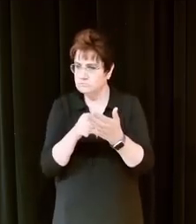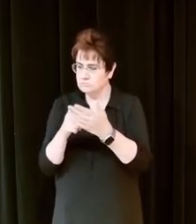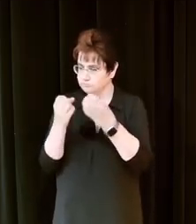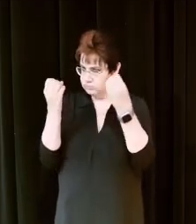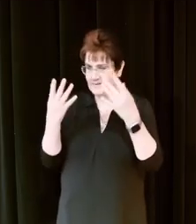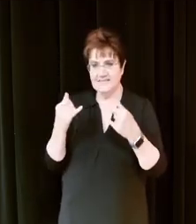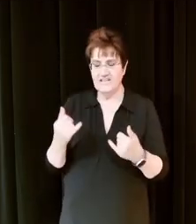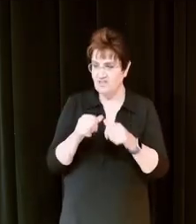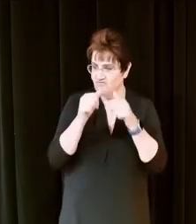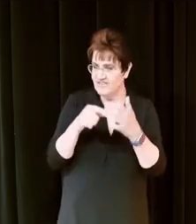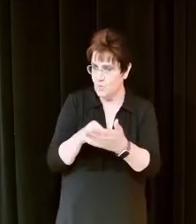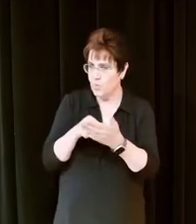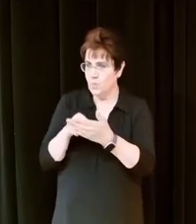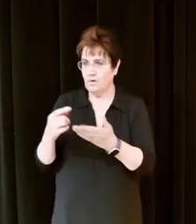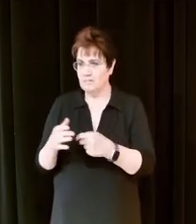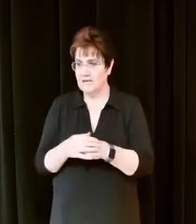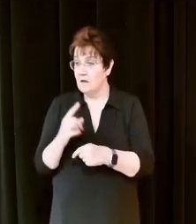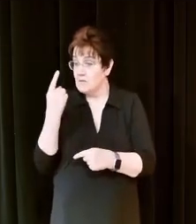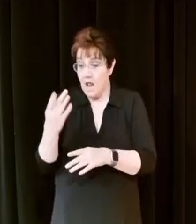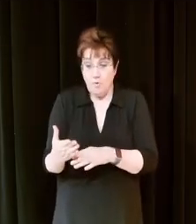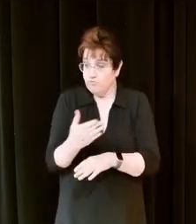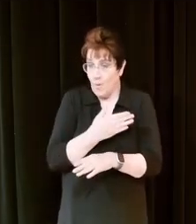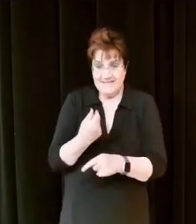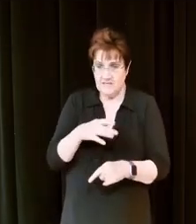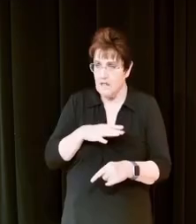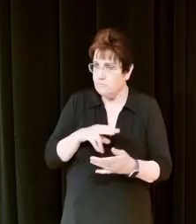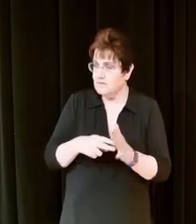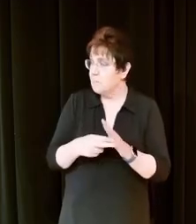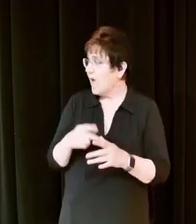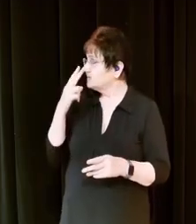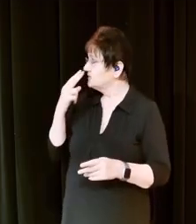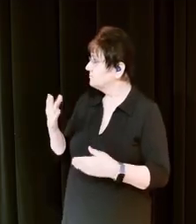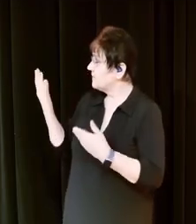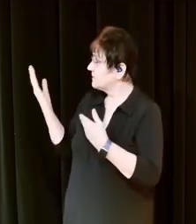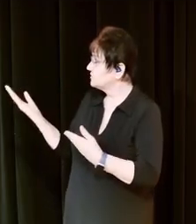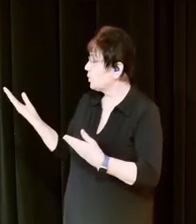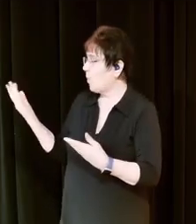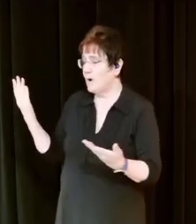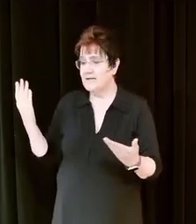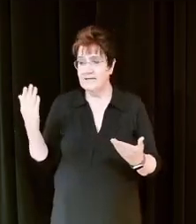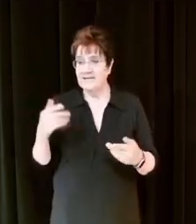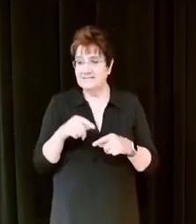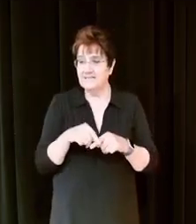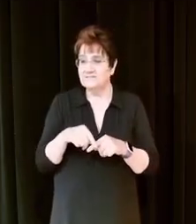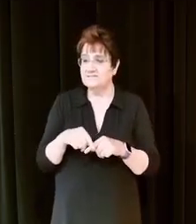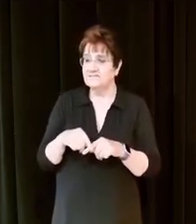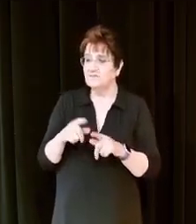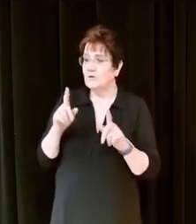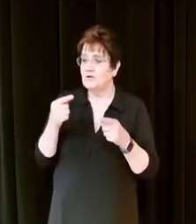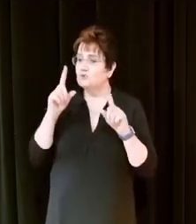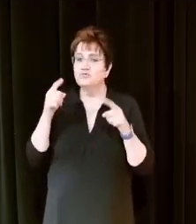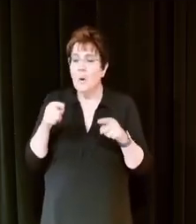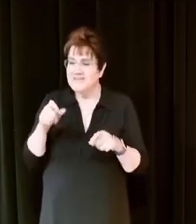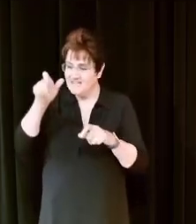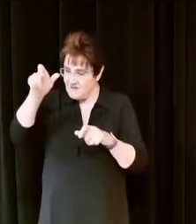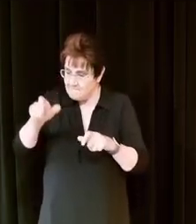auf, die sie nicht in dem Sinne beabsichtigt hat. Das kann man ganz schön sehen an der. Das ist ja jetzt, soll ja nicht Menschen in dem Sinne darstellen. Und doch hat das einfach